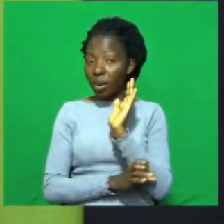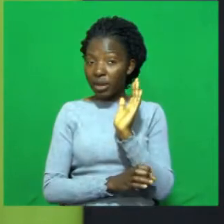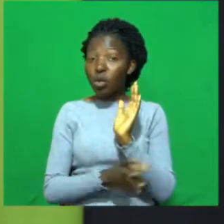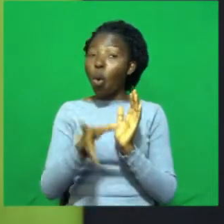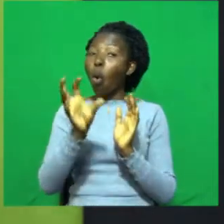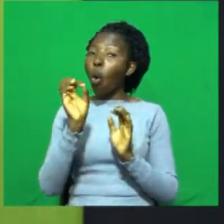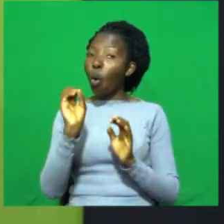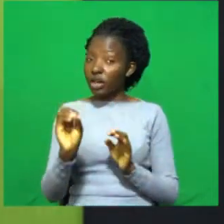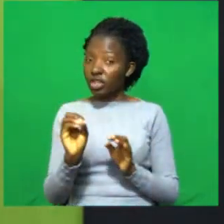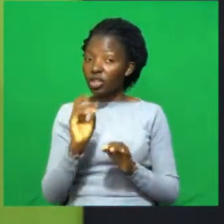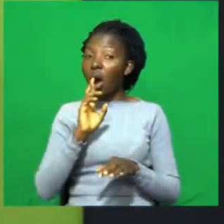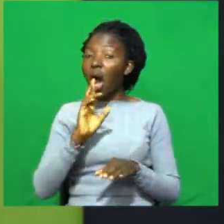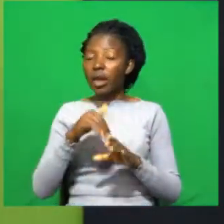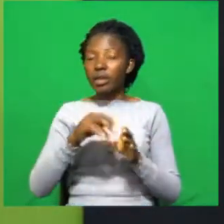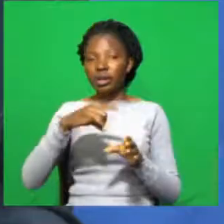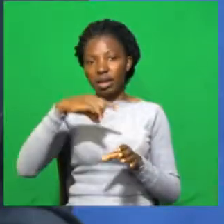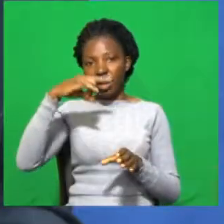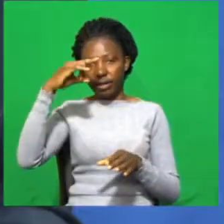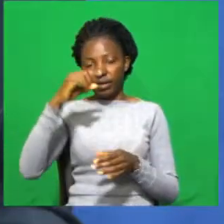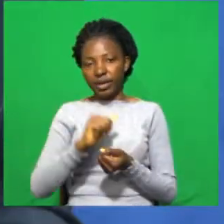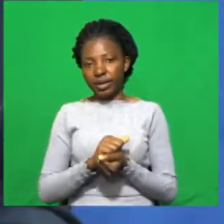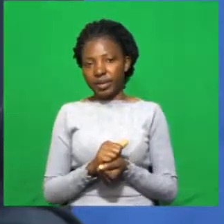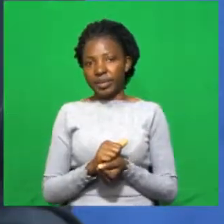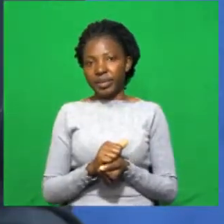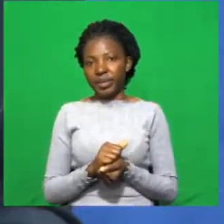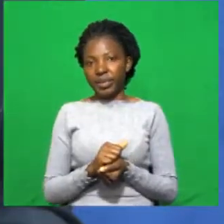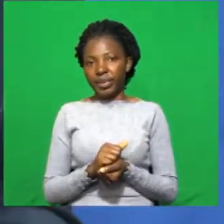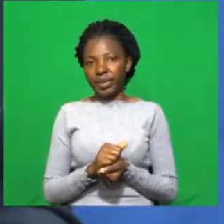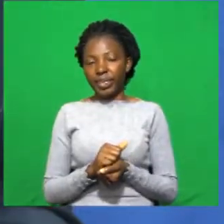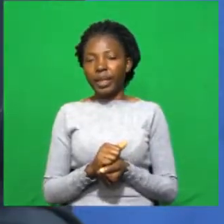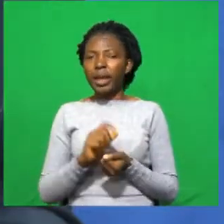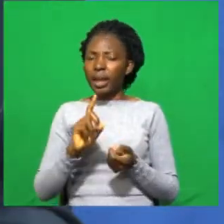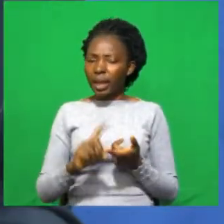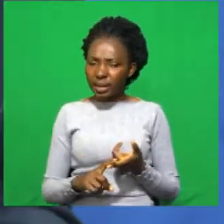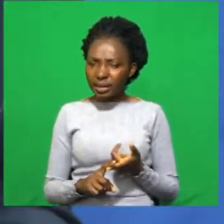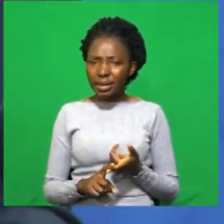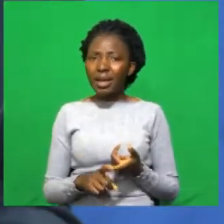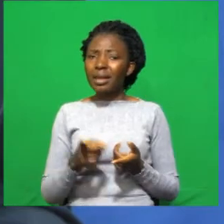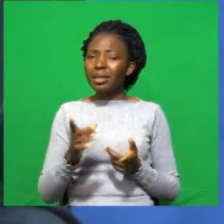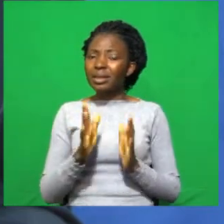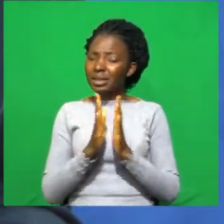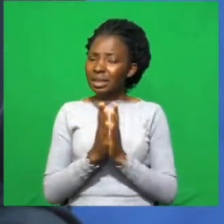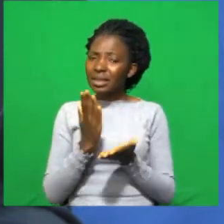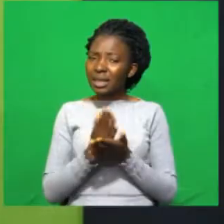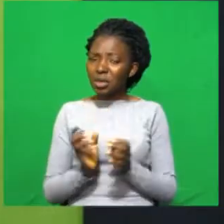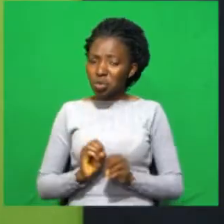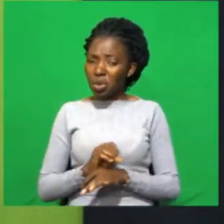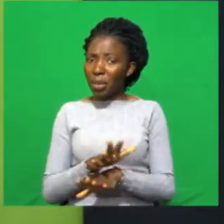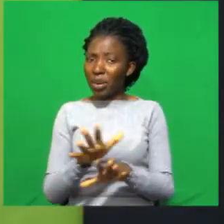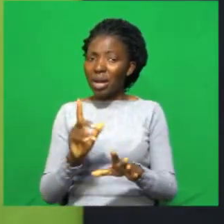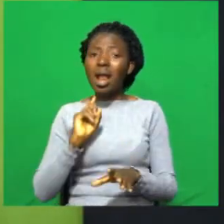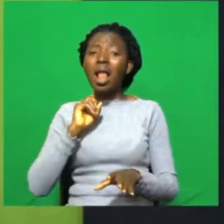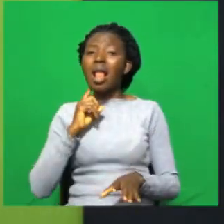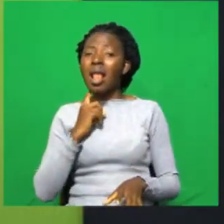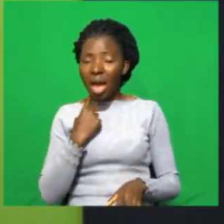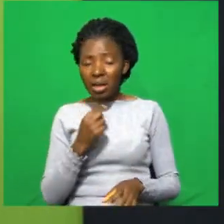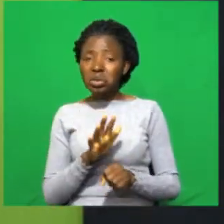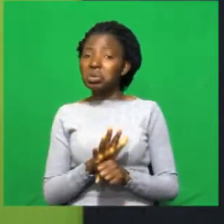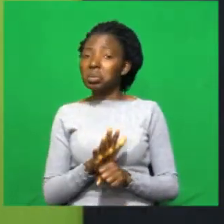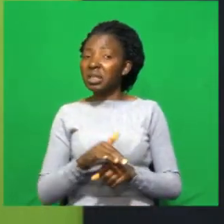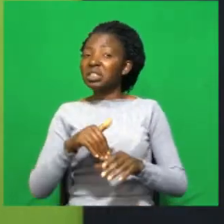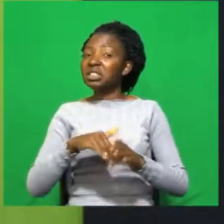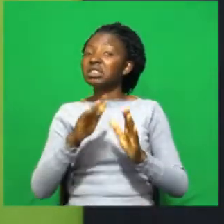haichinjike. Pandoda kuti tinyanye kutenderera pastor pane pamaverenga panzi pakatanga kufambiswa nhema. Vateereri chinhu chaiitika munguva iyi